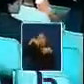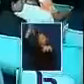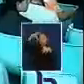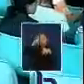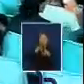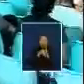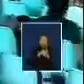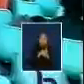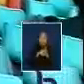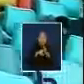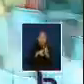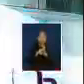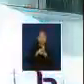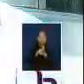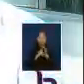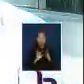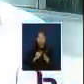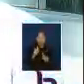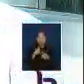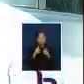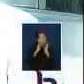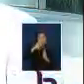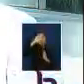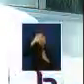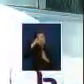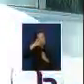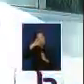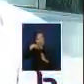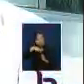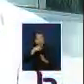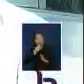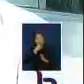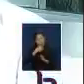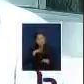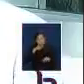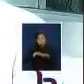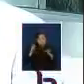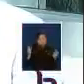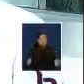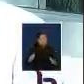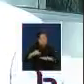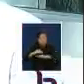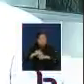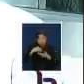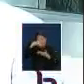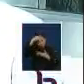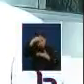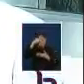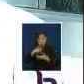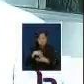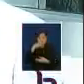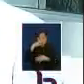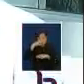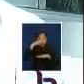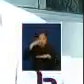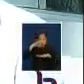ครับ อย่างบางทีเนี่ยคนที่เป็นโรคเนี่ยน้ำลายน้ำมูกตกที่โต๊ะเนี่ยถ้าเป็นฝนไม่ตกไม่ถึ